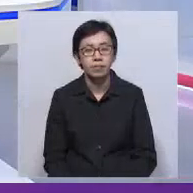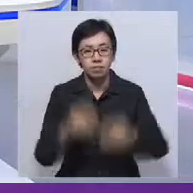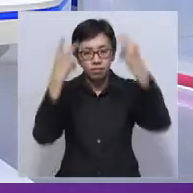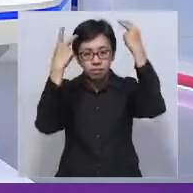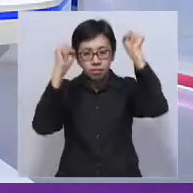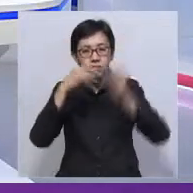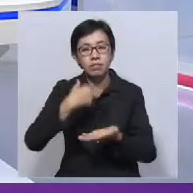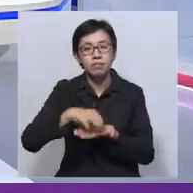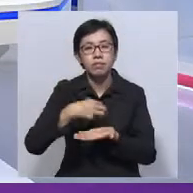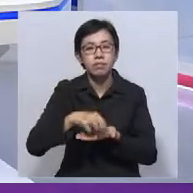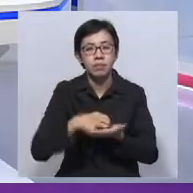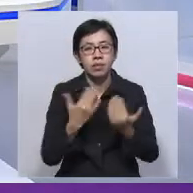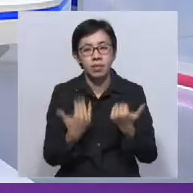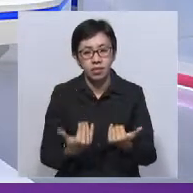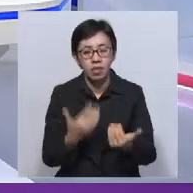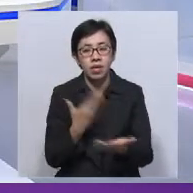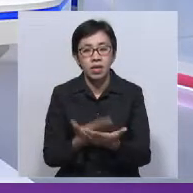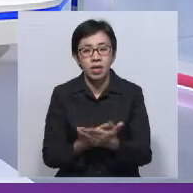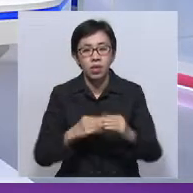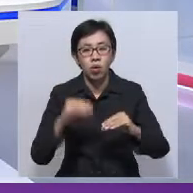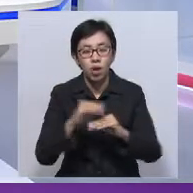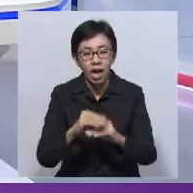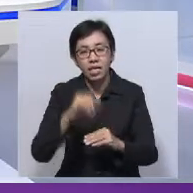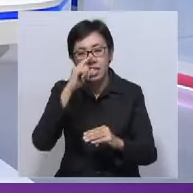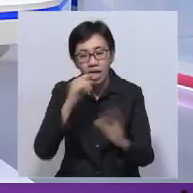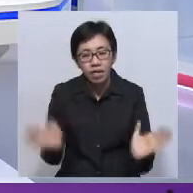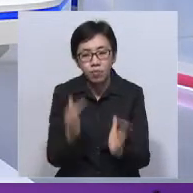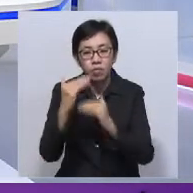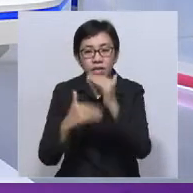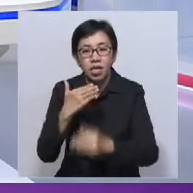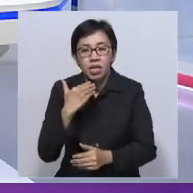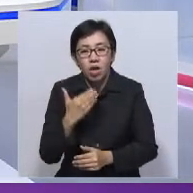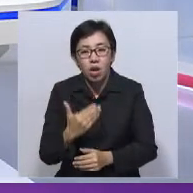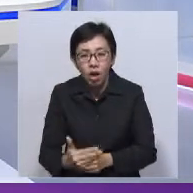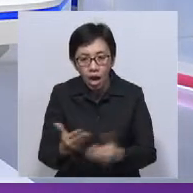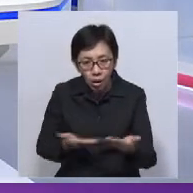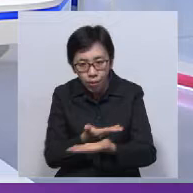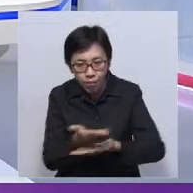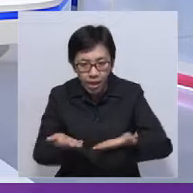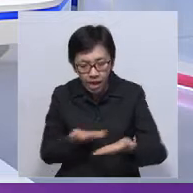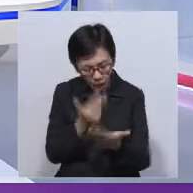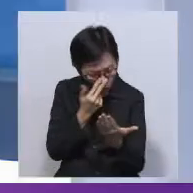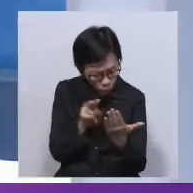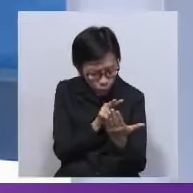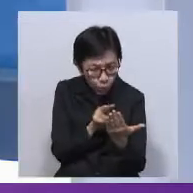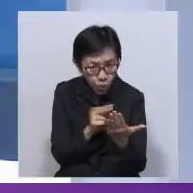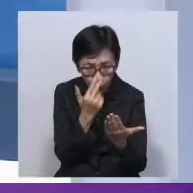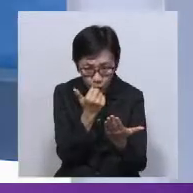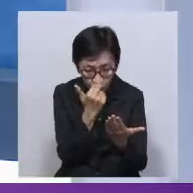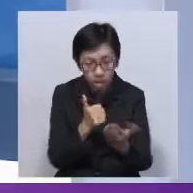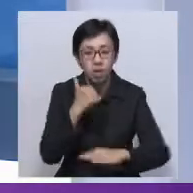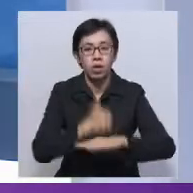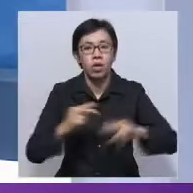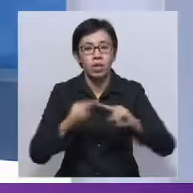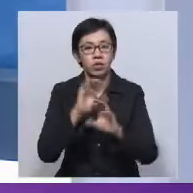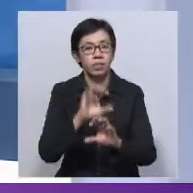ของนายกรัฐมนตรียืนยันนะคะว่าการใช้เงินโครงการไทยนิยมยั่งยืนเป็นการพิจารณาอย่างรอบคอบขณะที่รัฐมนตรีว่า